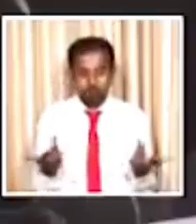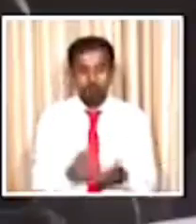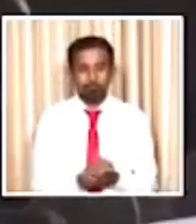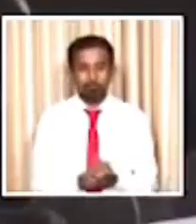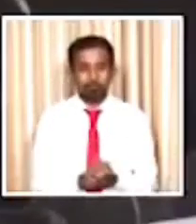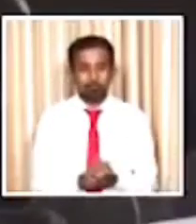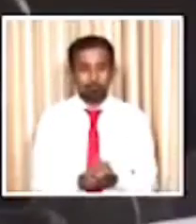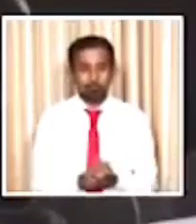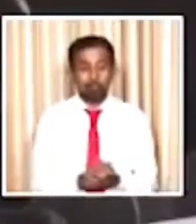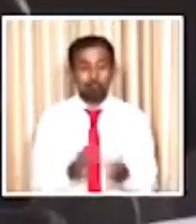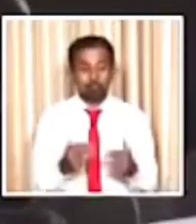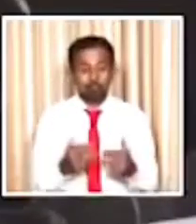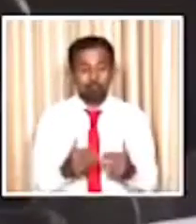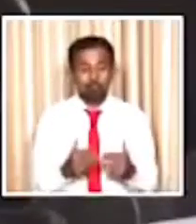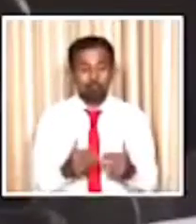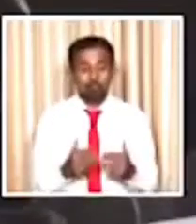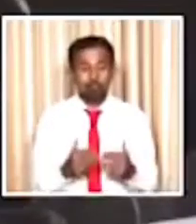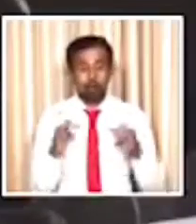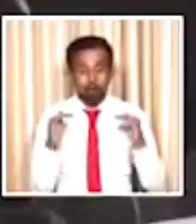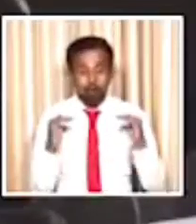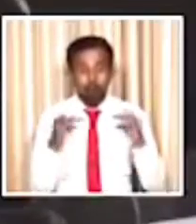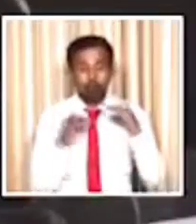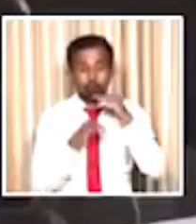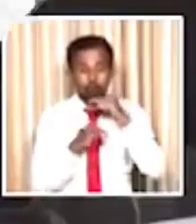என்பது மக்களுக்கு நன்றாகவே தெரியும் என்றார்.